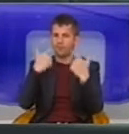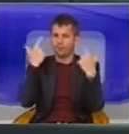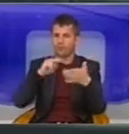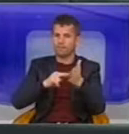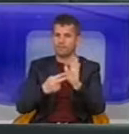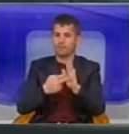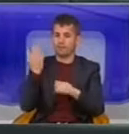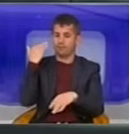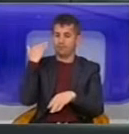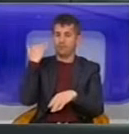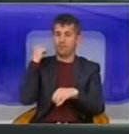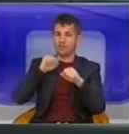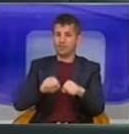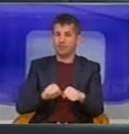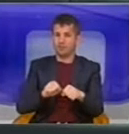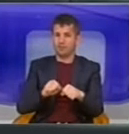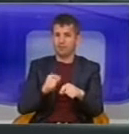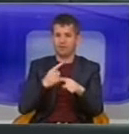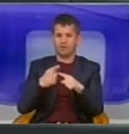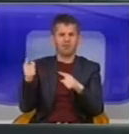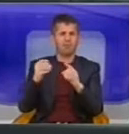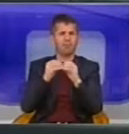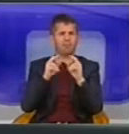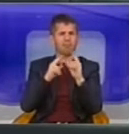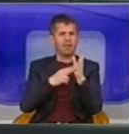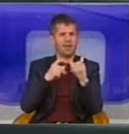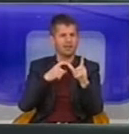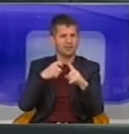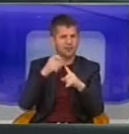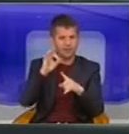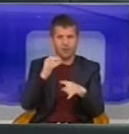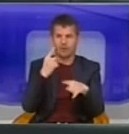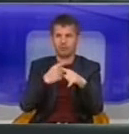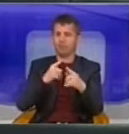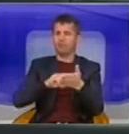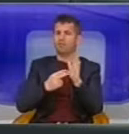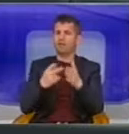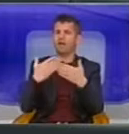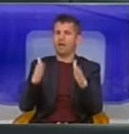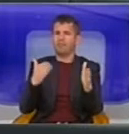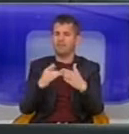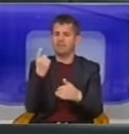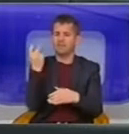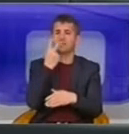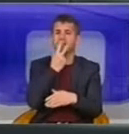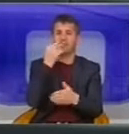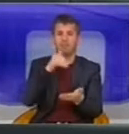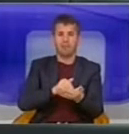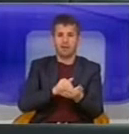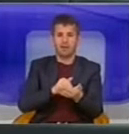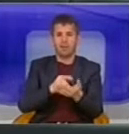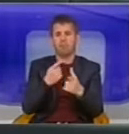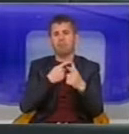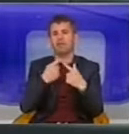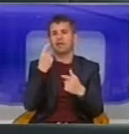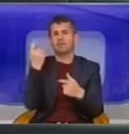të qeverisë së kaluar, sikur se ajo e bankës, apo edhe premtimet e partnerëve të koalicionit për hapjen e 120.000 apo